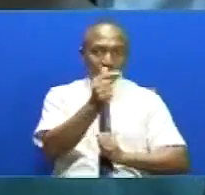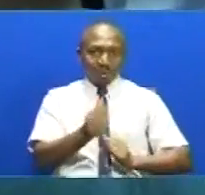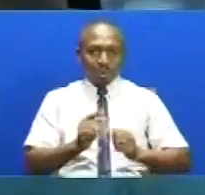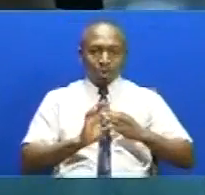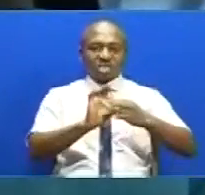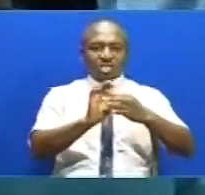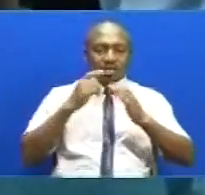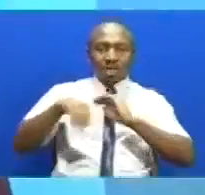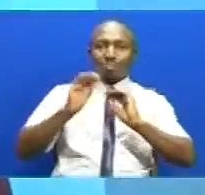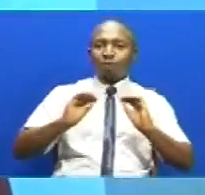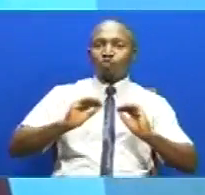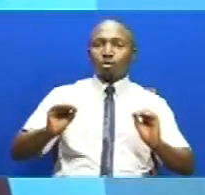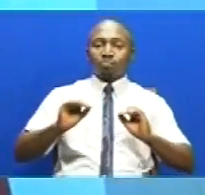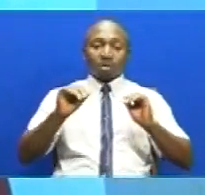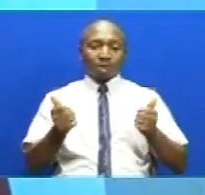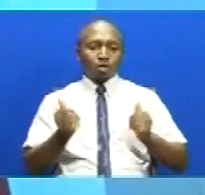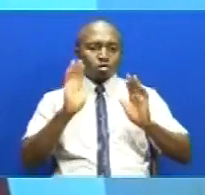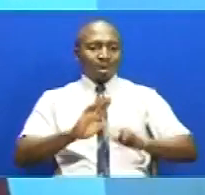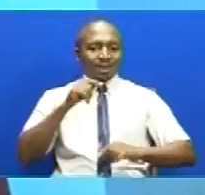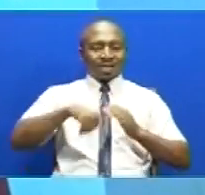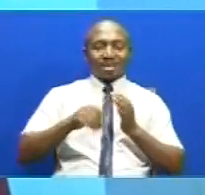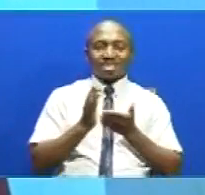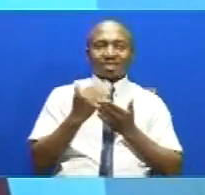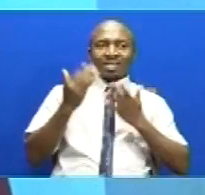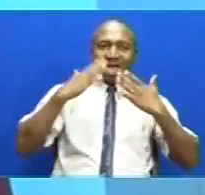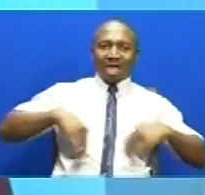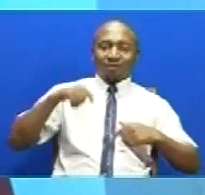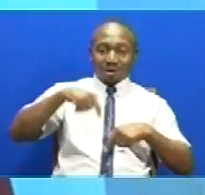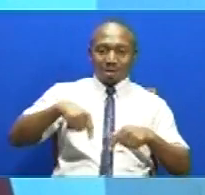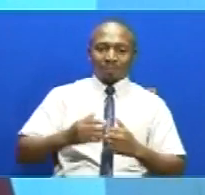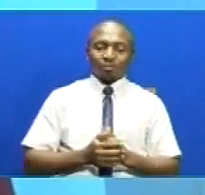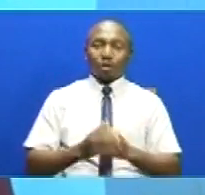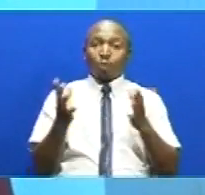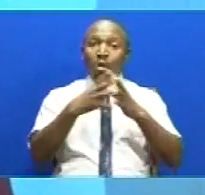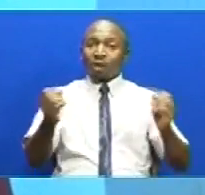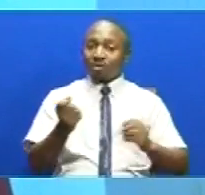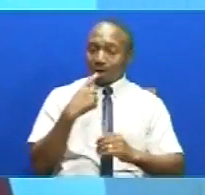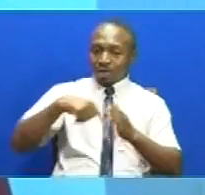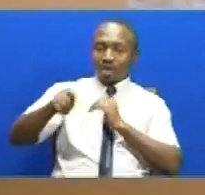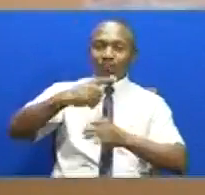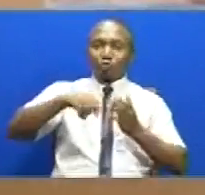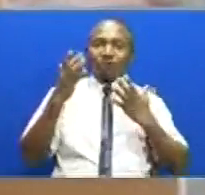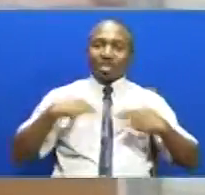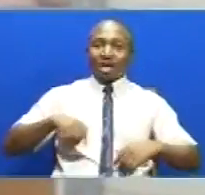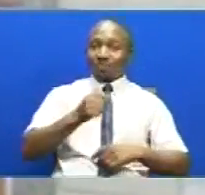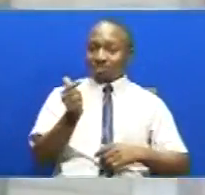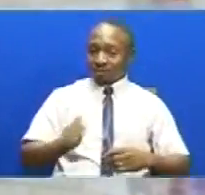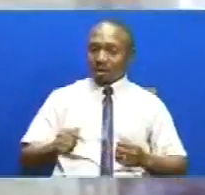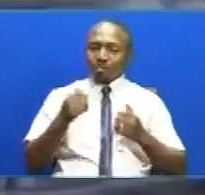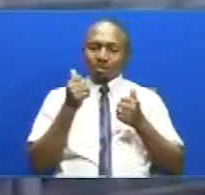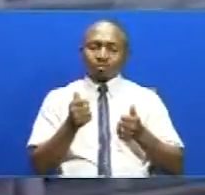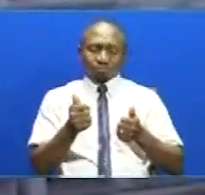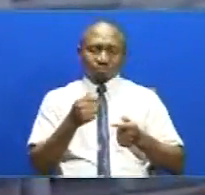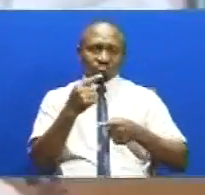mafunzo hayo. Bado tubakie katika sekta ya afya nchini. Upotevu wa dawa katika vituo vya afya nchini unatajwa